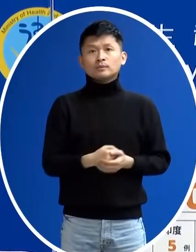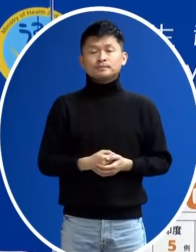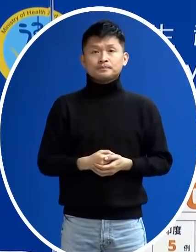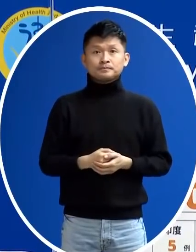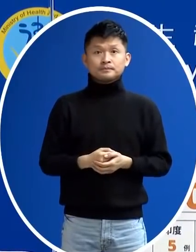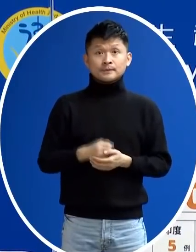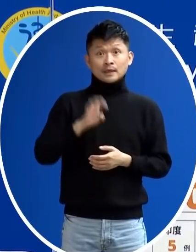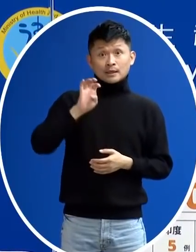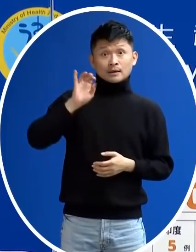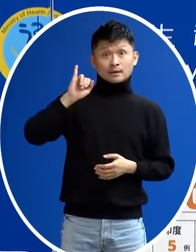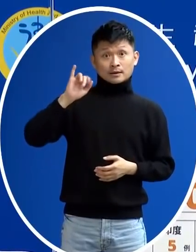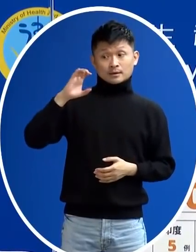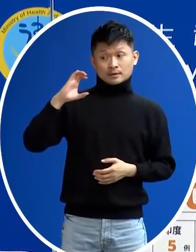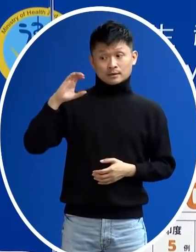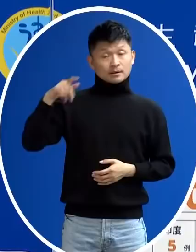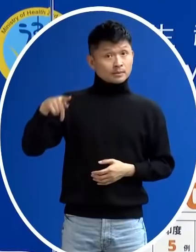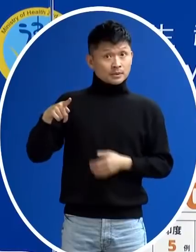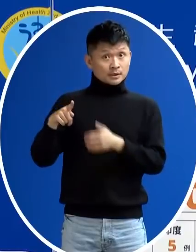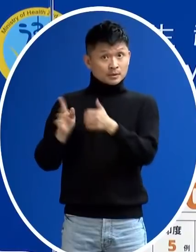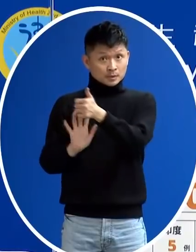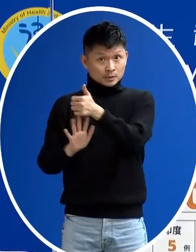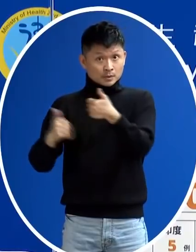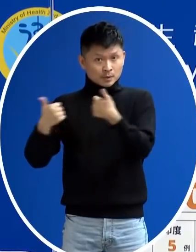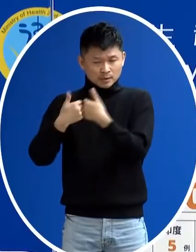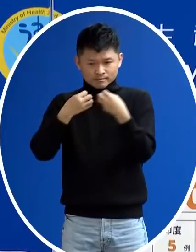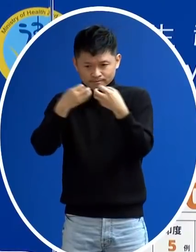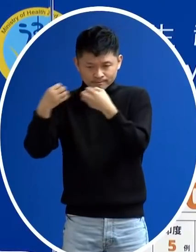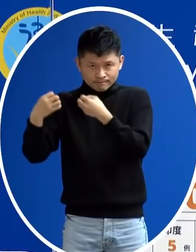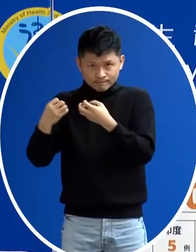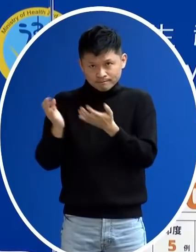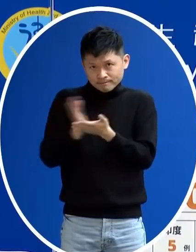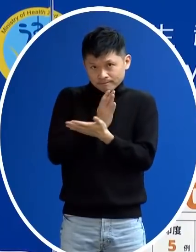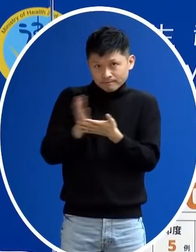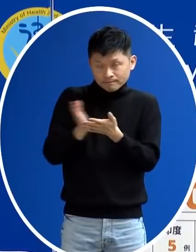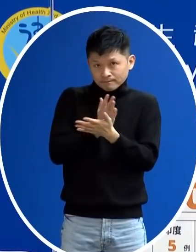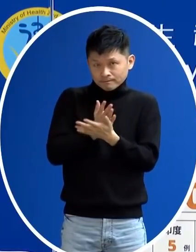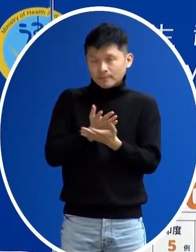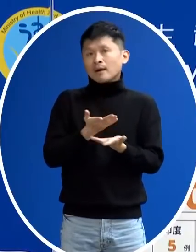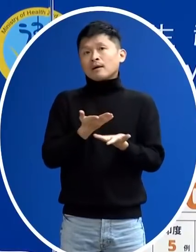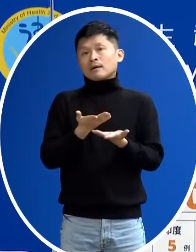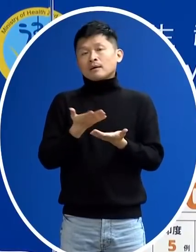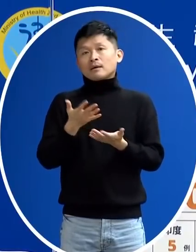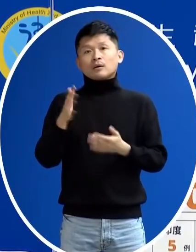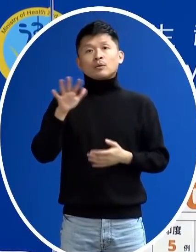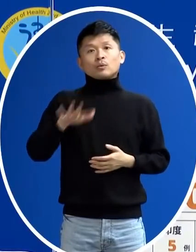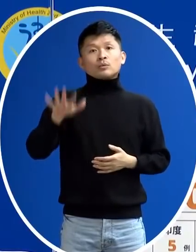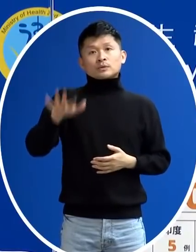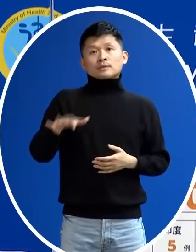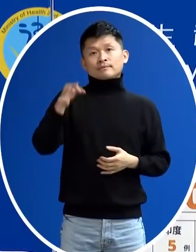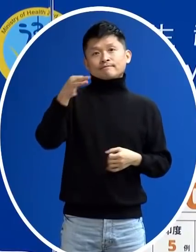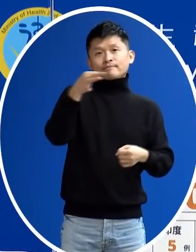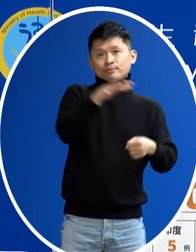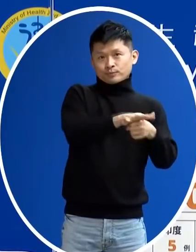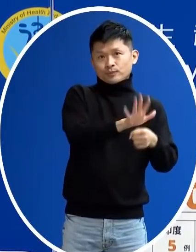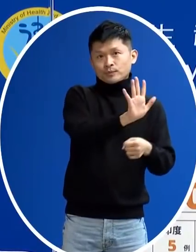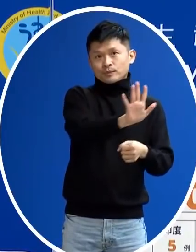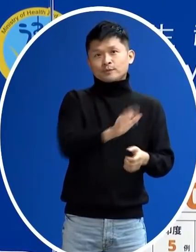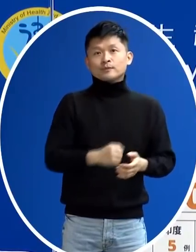的VICP 的小委员会讨论了之后，那有给予5000块钱的医疗的一个救